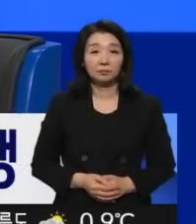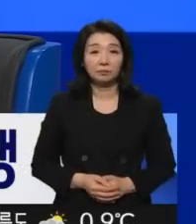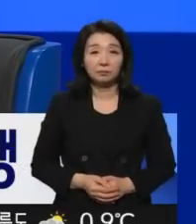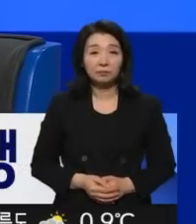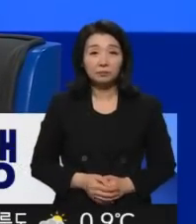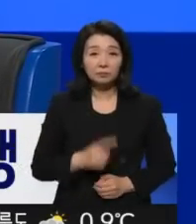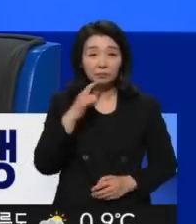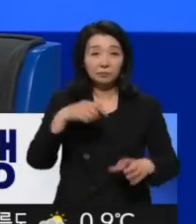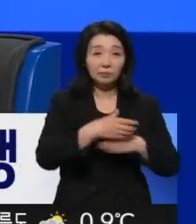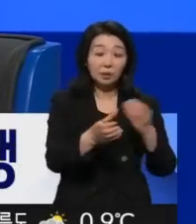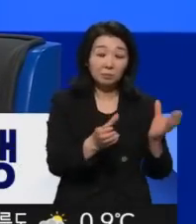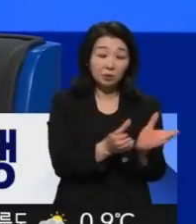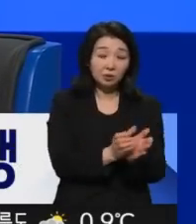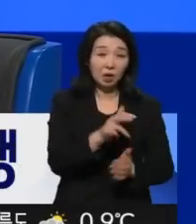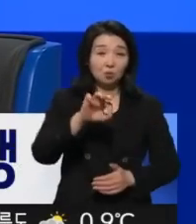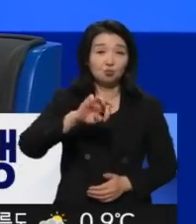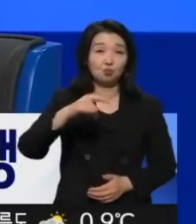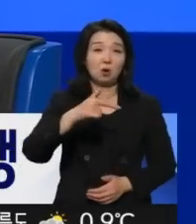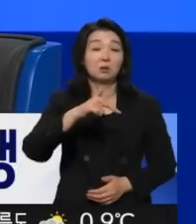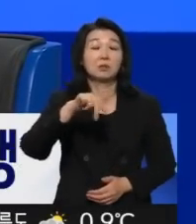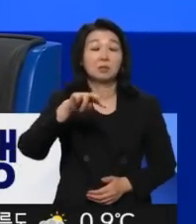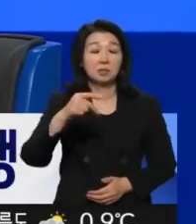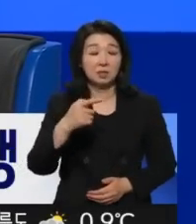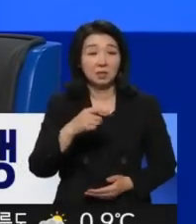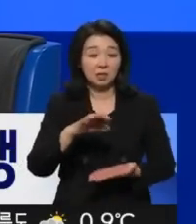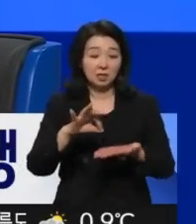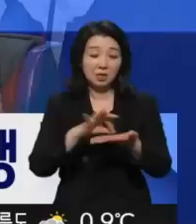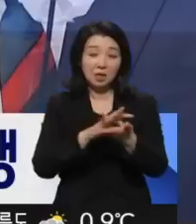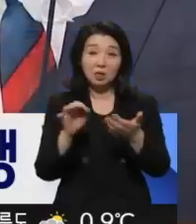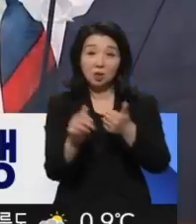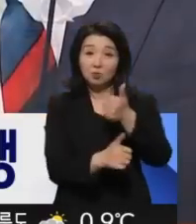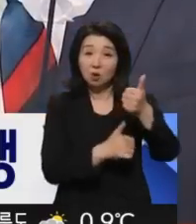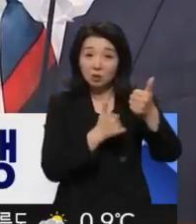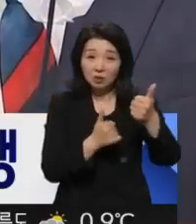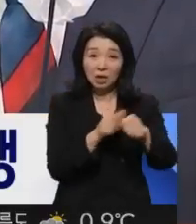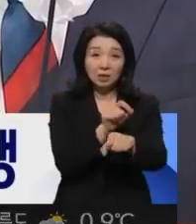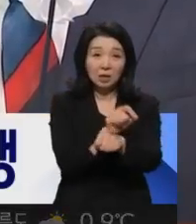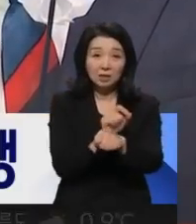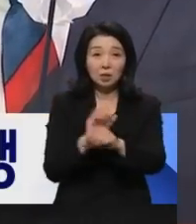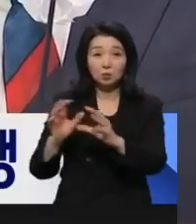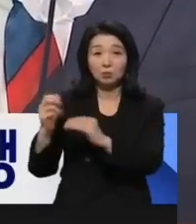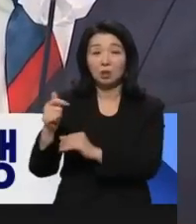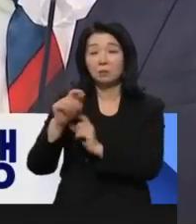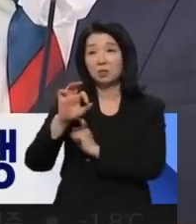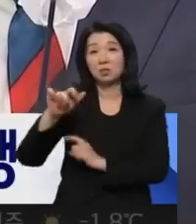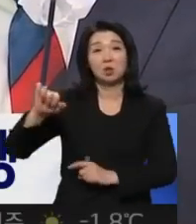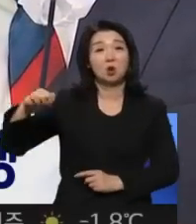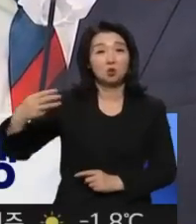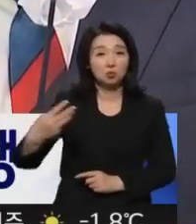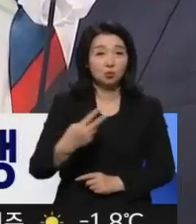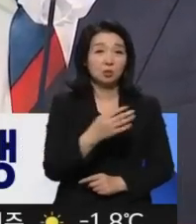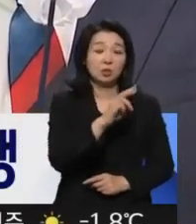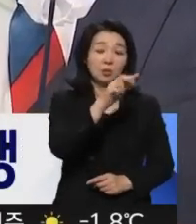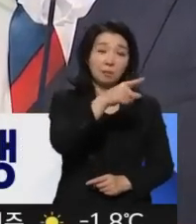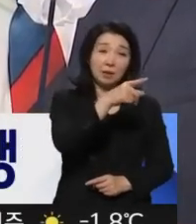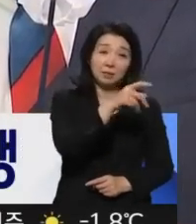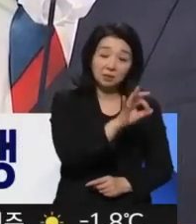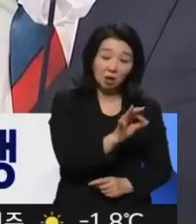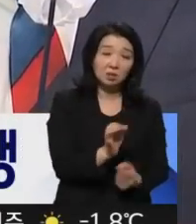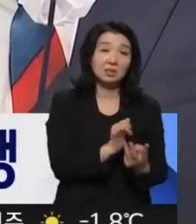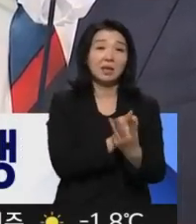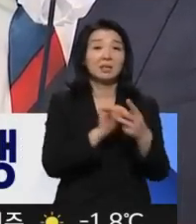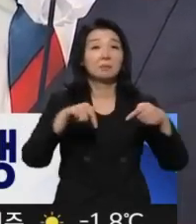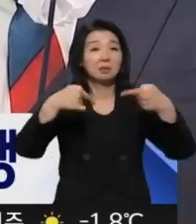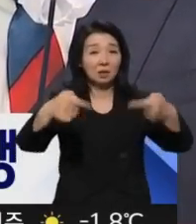여기에는 민주당 소속의 우원식 예결위원장 그리고 양당 간사인 국민의힘 이철규, 민주당 박정 의원 이렇게